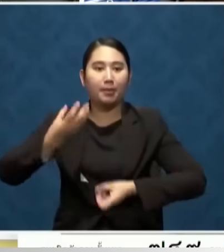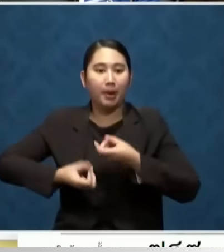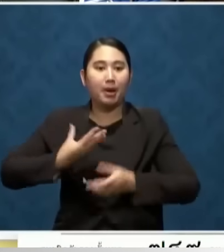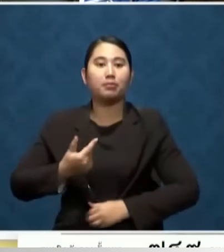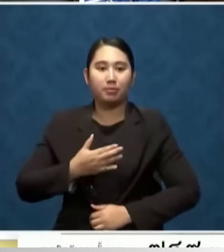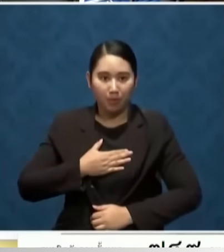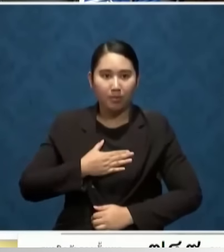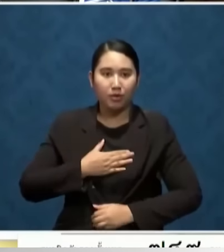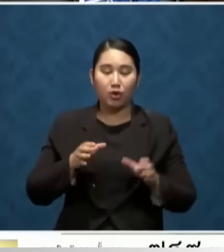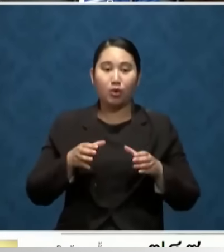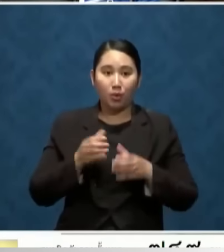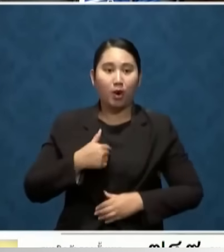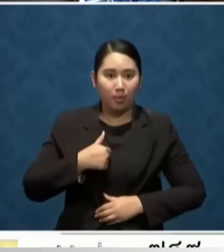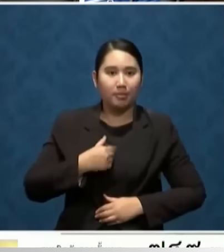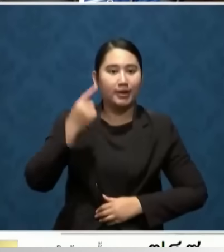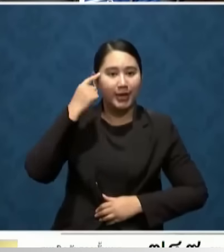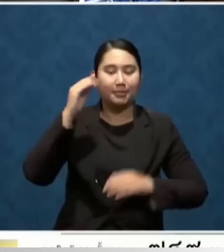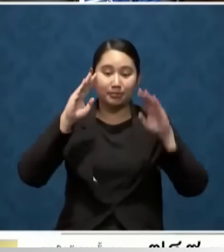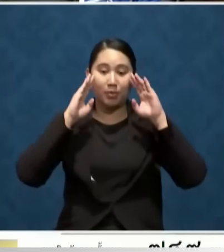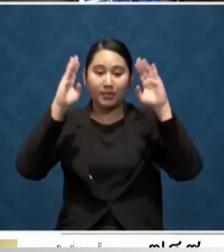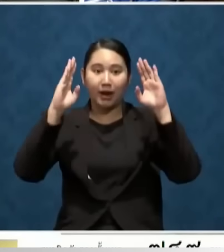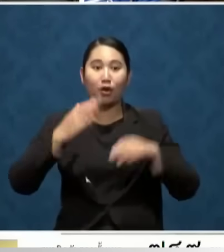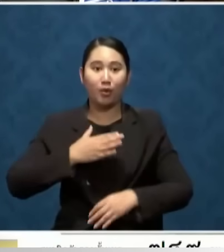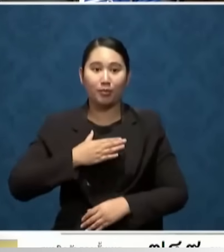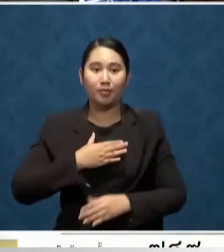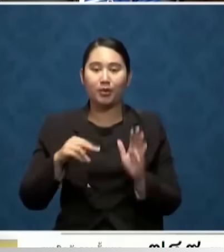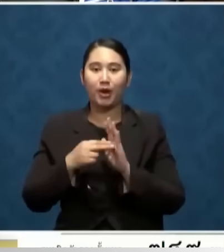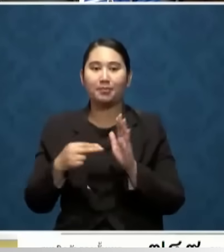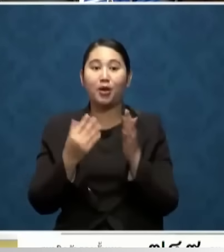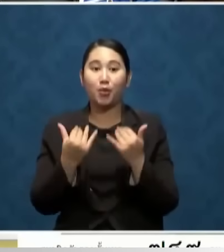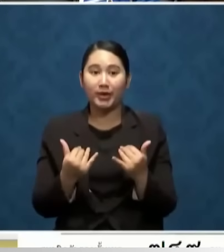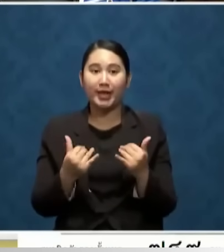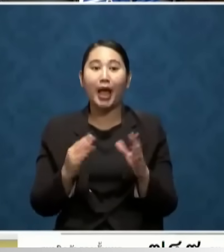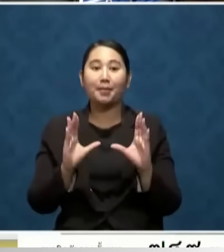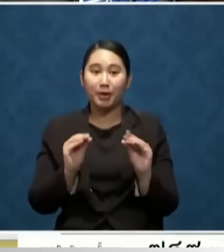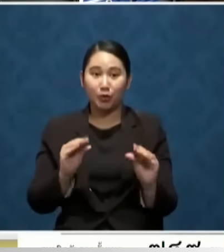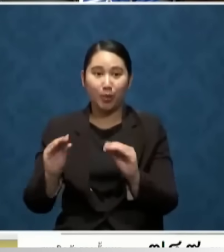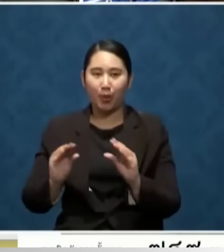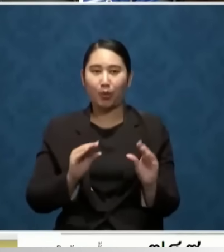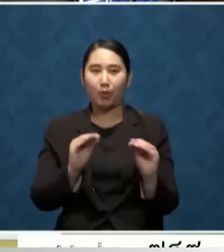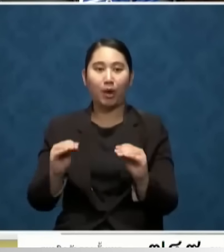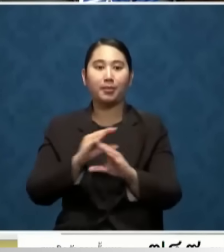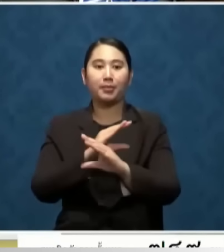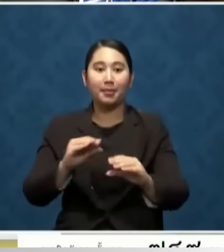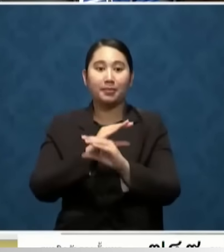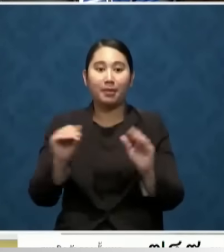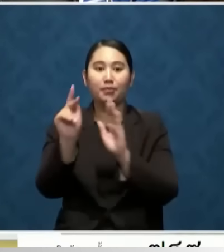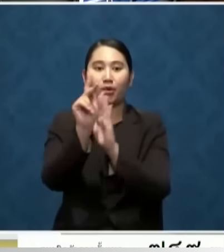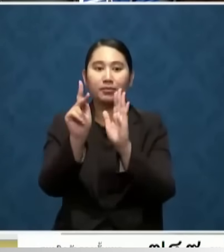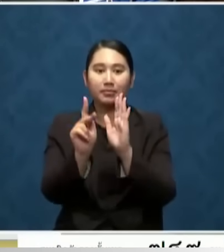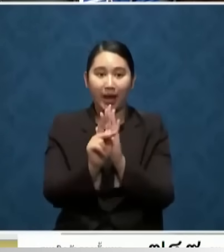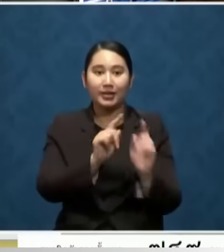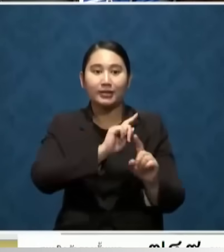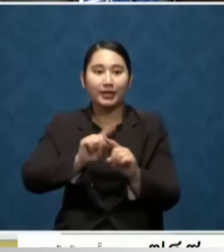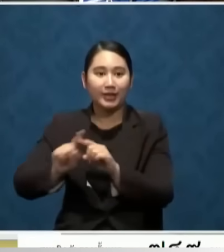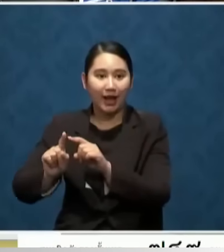ก็มีชุดความคิดแบบนึงประสบการณ์แบบนึงนี่คือสาเหตุที่เราต้องใช้รัฐสภาในการแก้กฎหมายนิติบัญญัติและเป็นข้อ